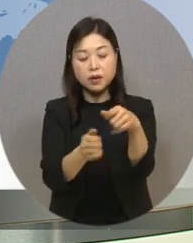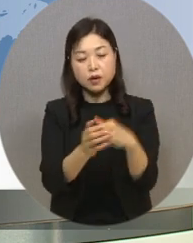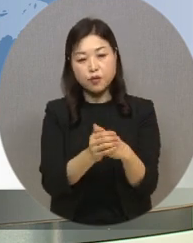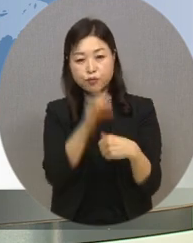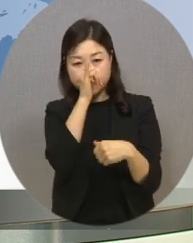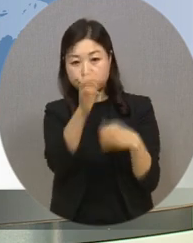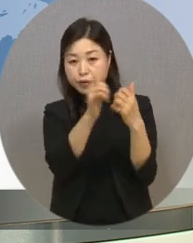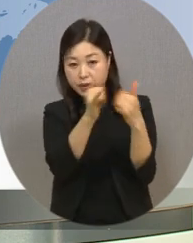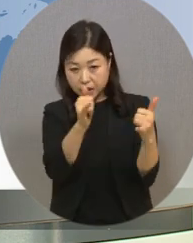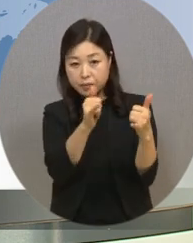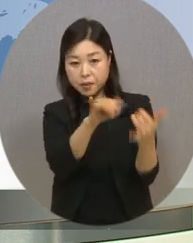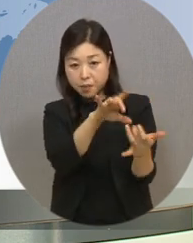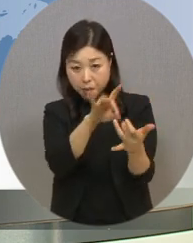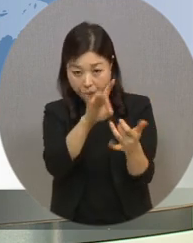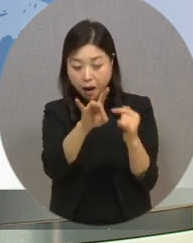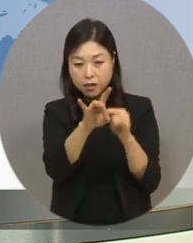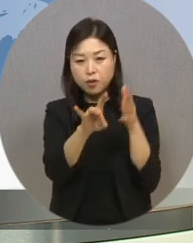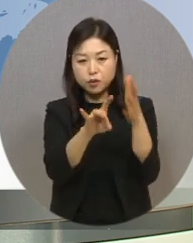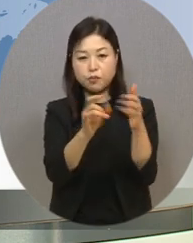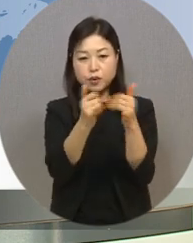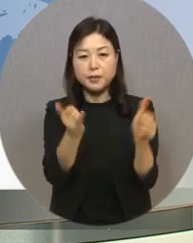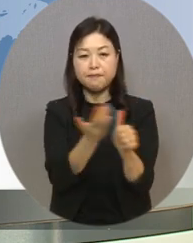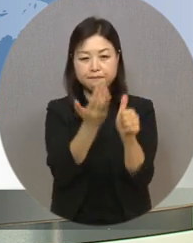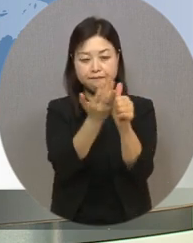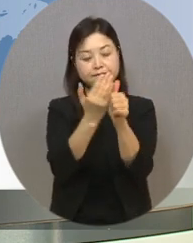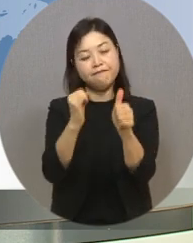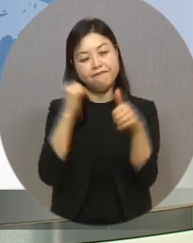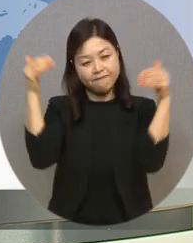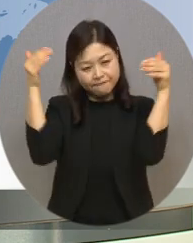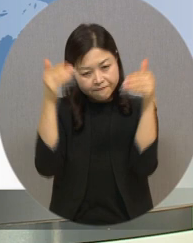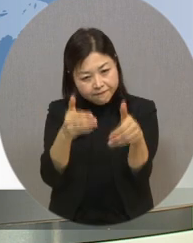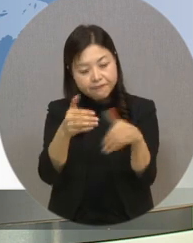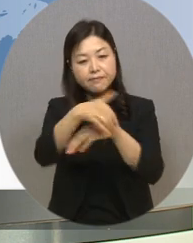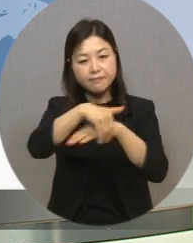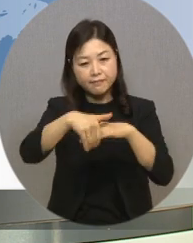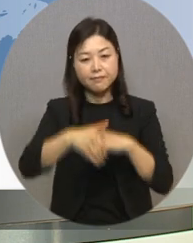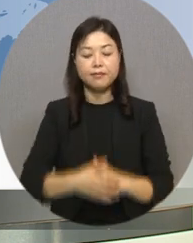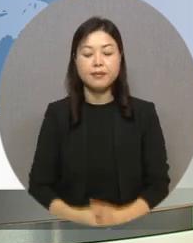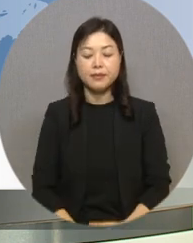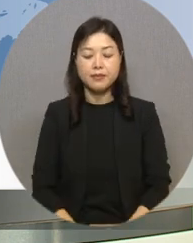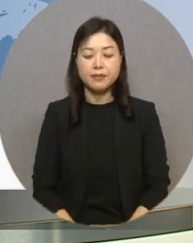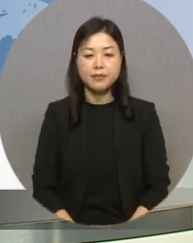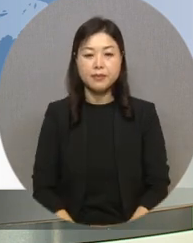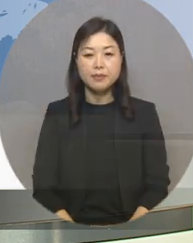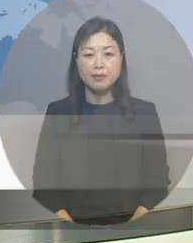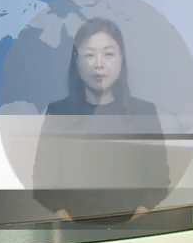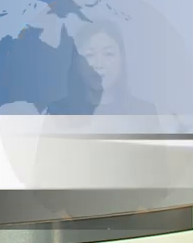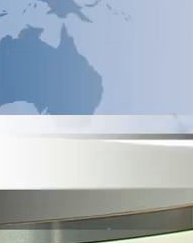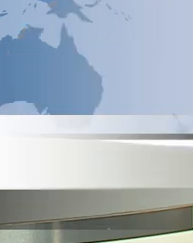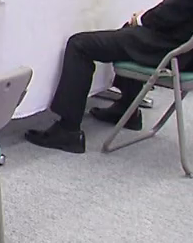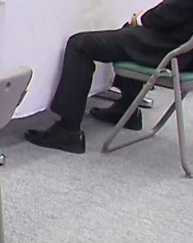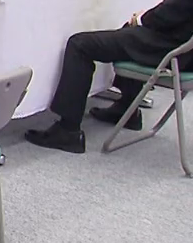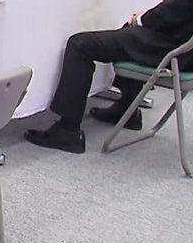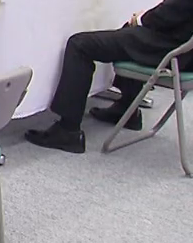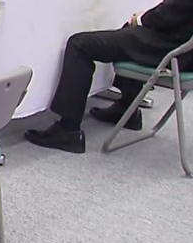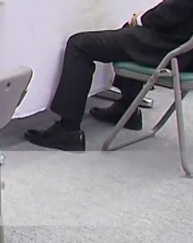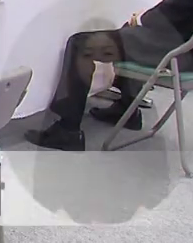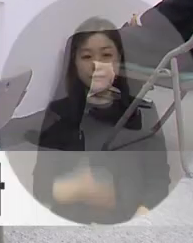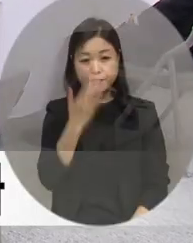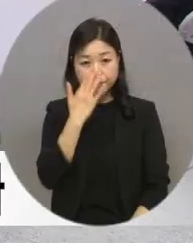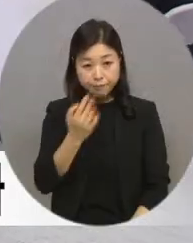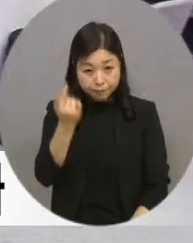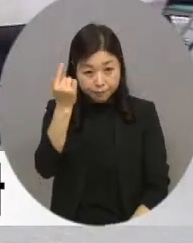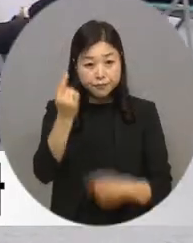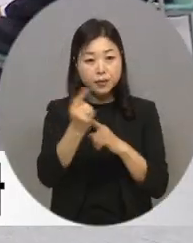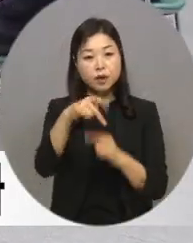등 전문인력 양성에 적극적으로 힘을 모은다는 계획입니다 황영재 기자입니다 순천시가